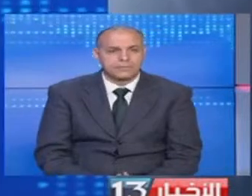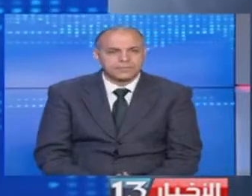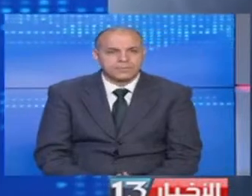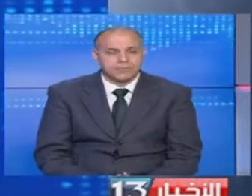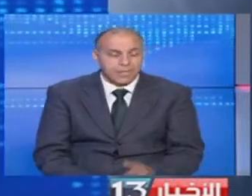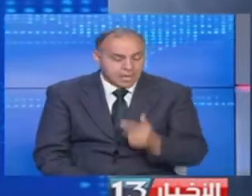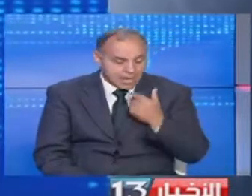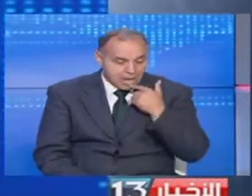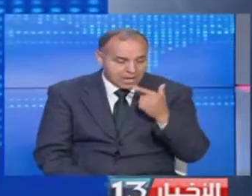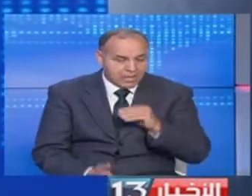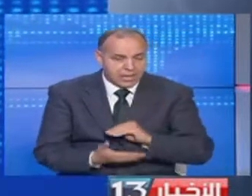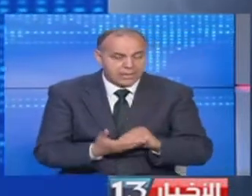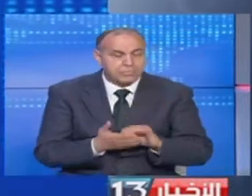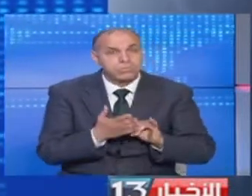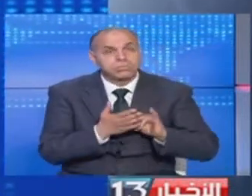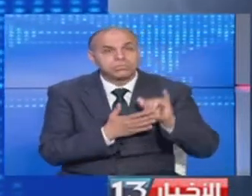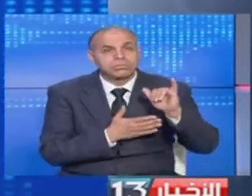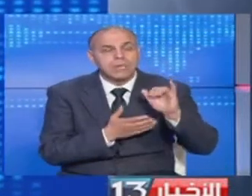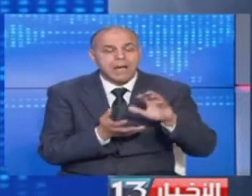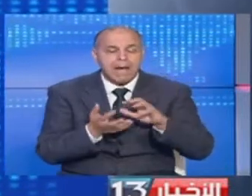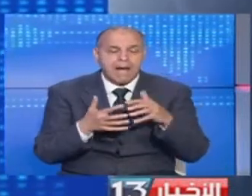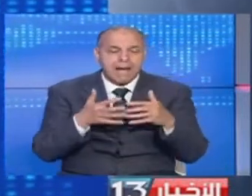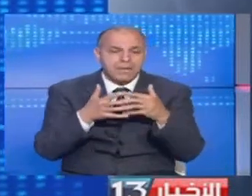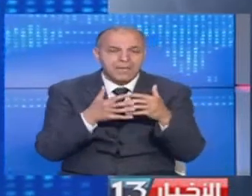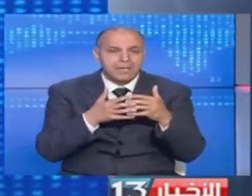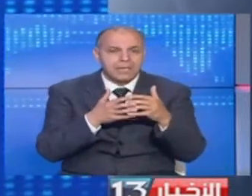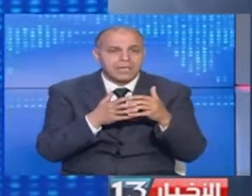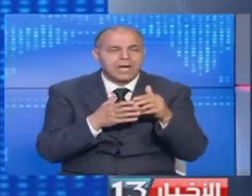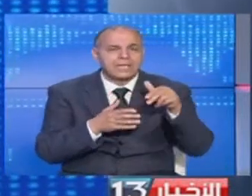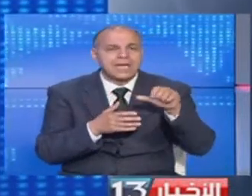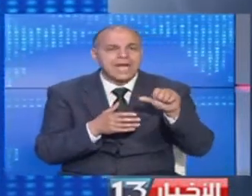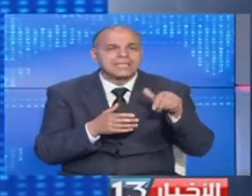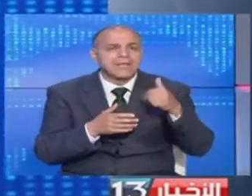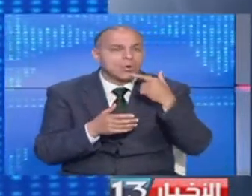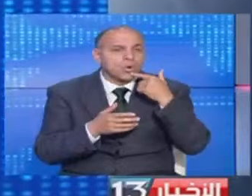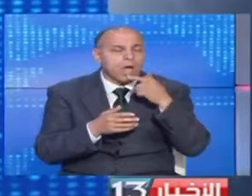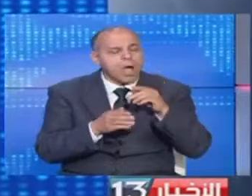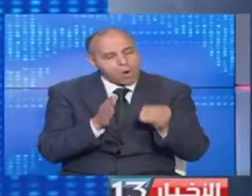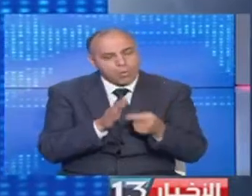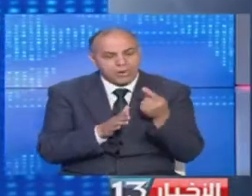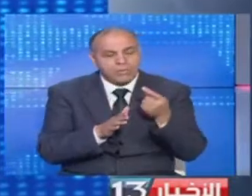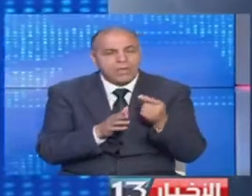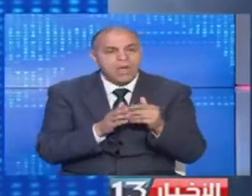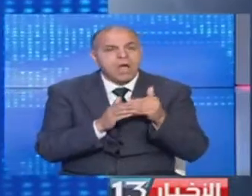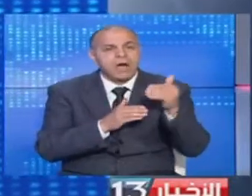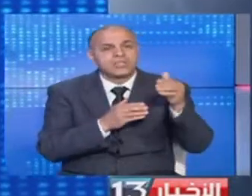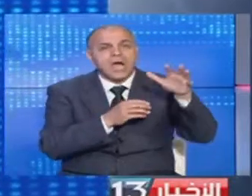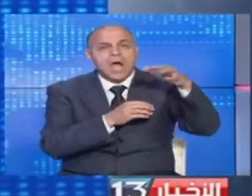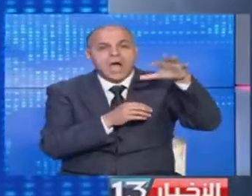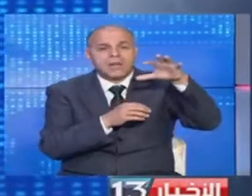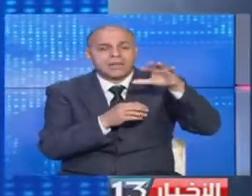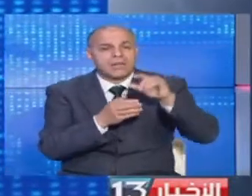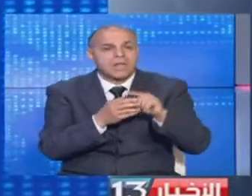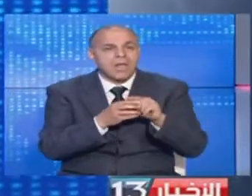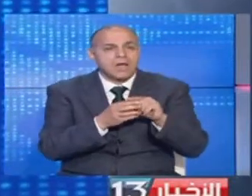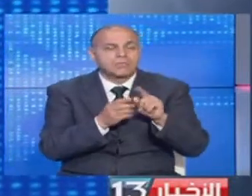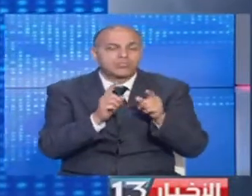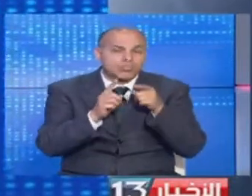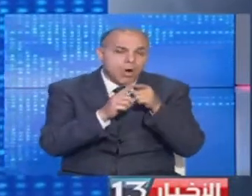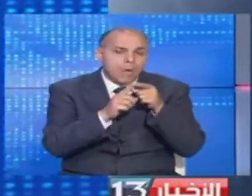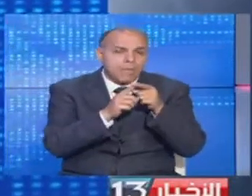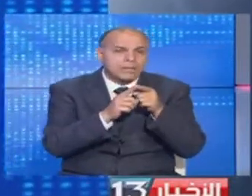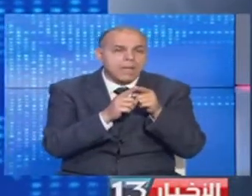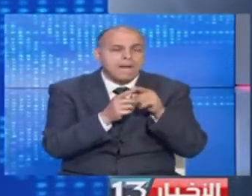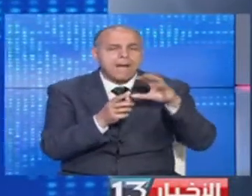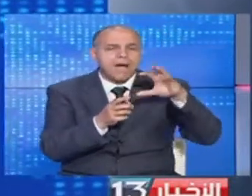اعلنت اداره الطيران والفضاء الامريكيه ناسا انجازها سابقه اخرى خارج كوكب الارض خلال احدث مهماتها